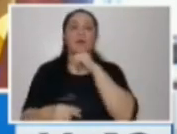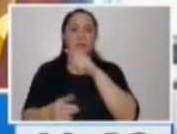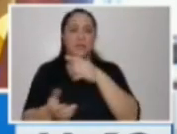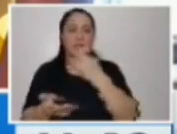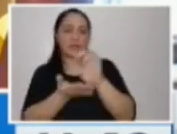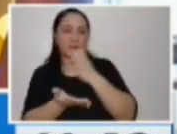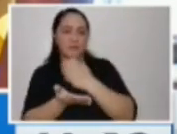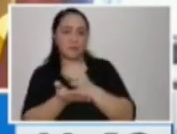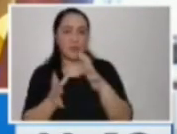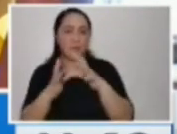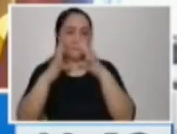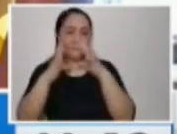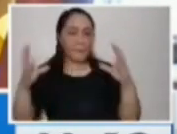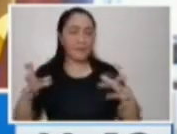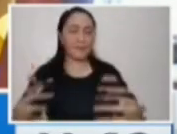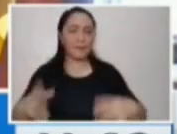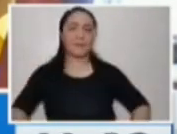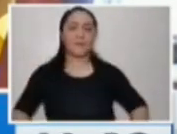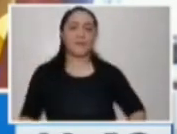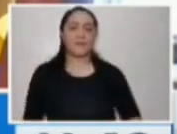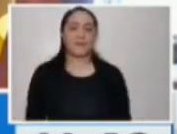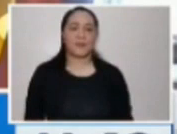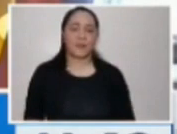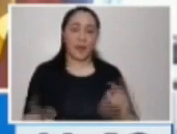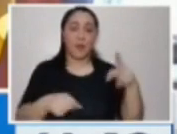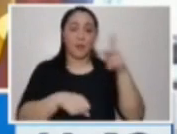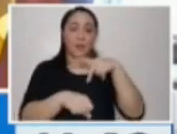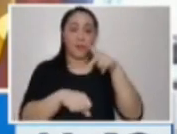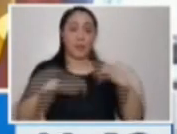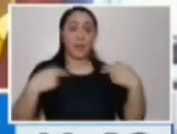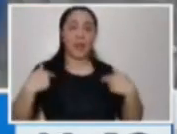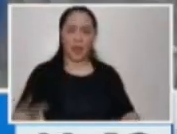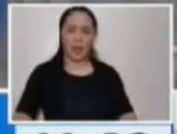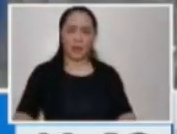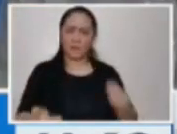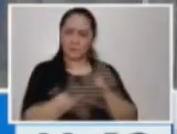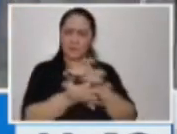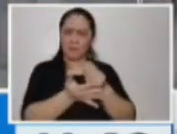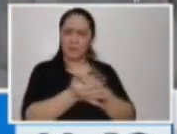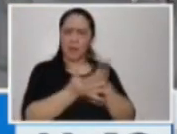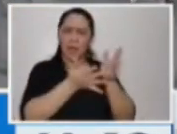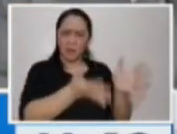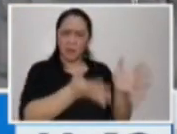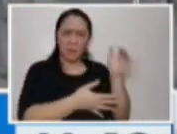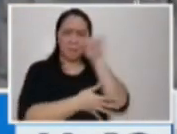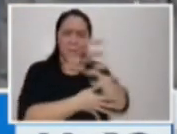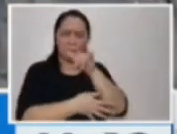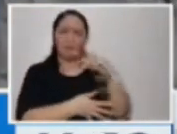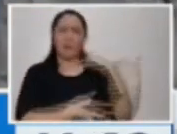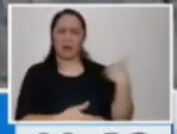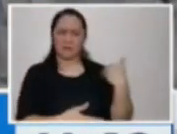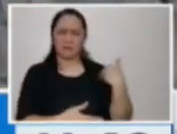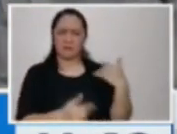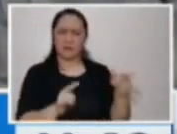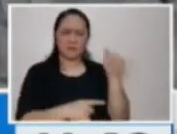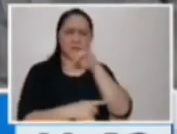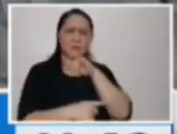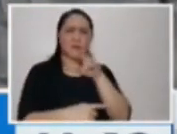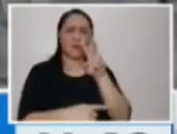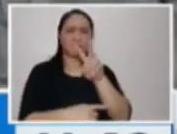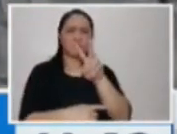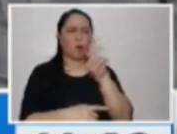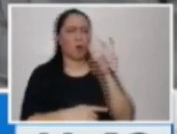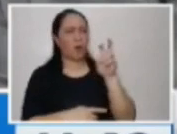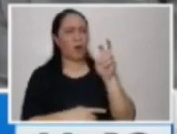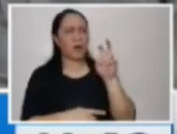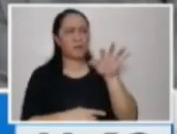for COVID-19 response is concerned. General, tanong naman mula kay Joseph Morong ng GMA News, totoo daw po